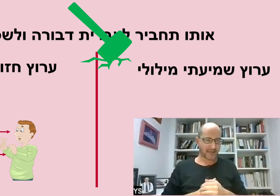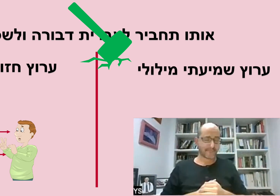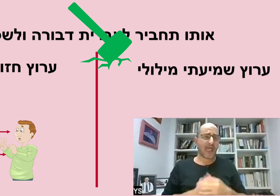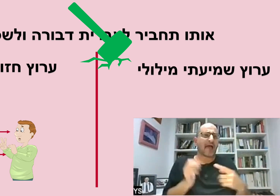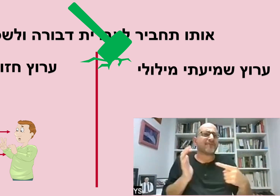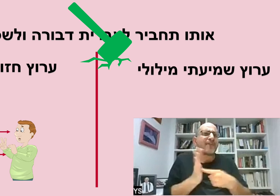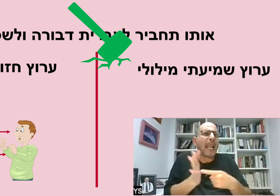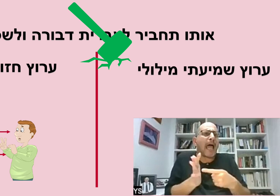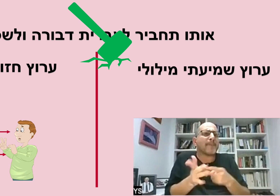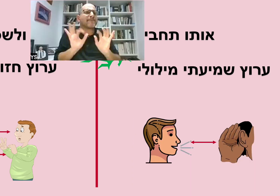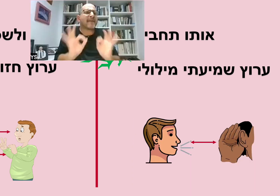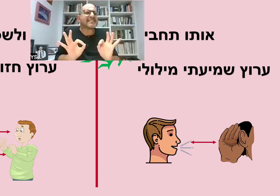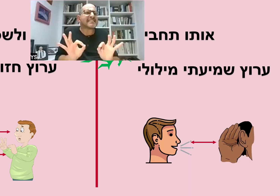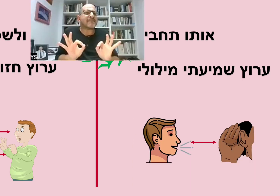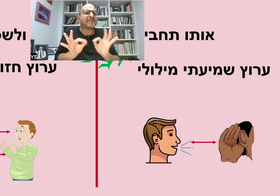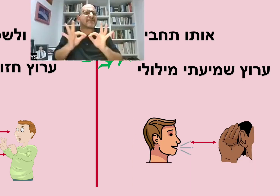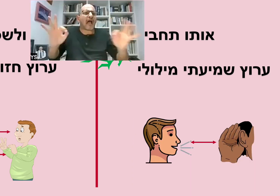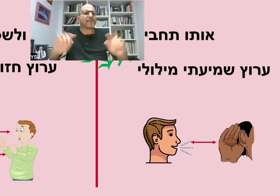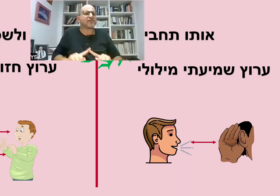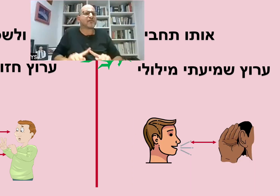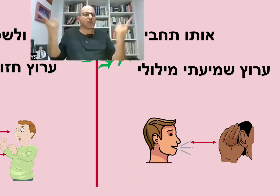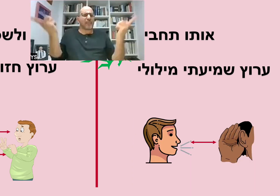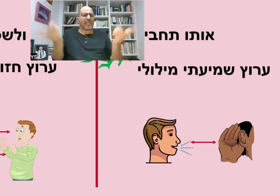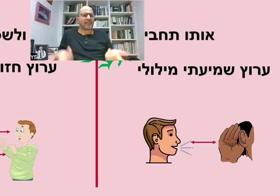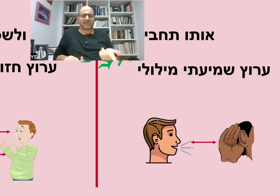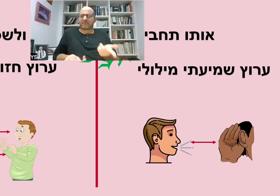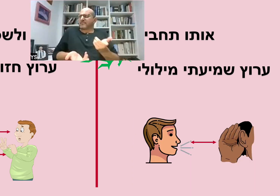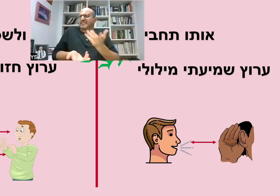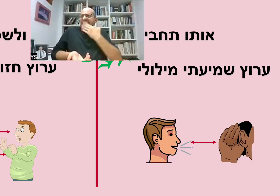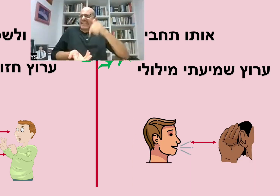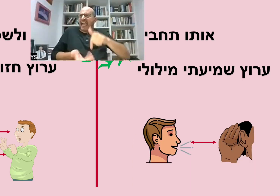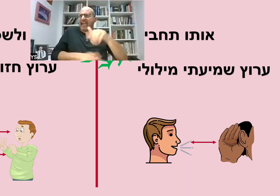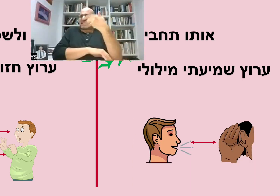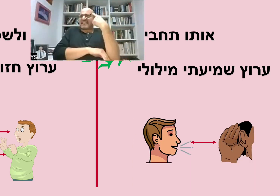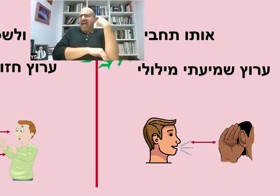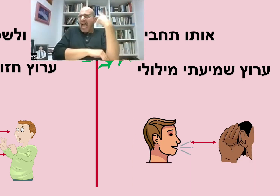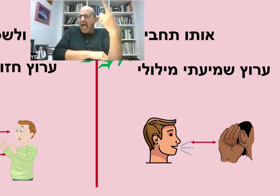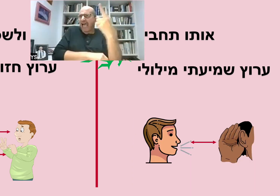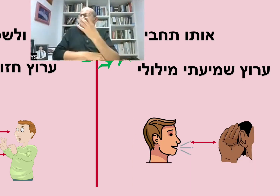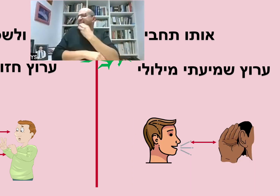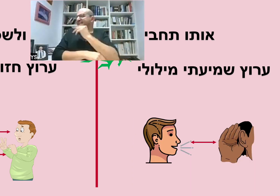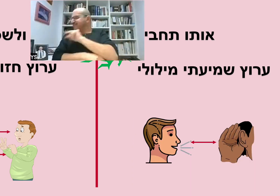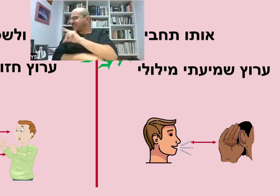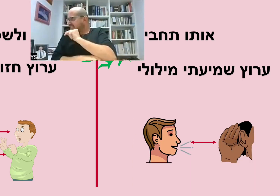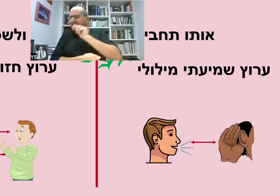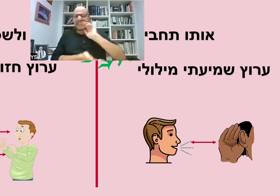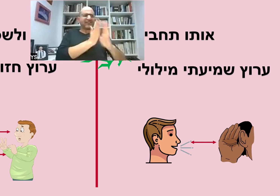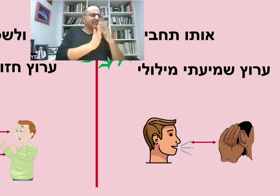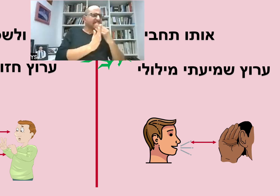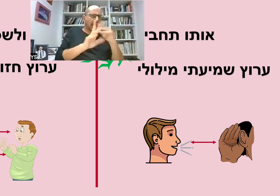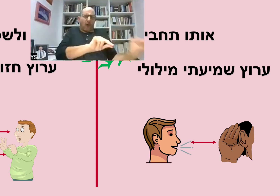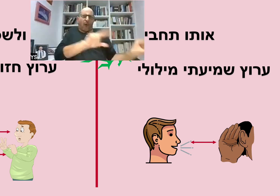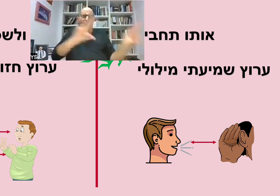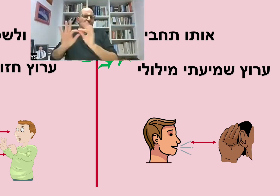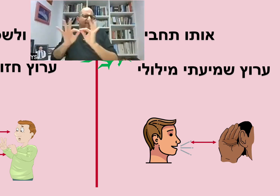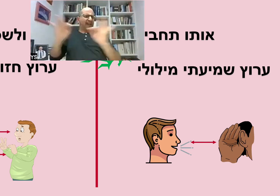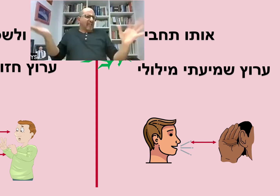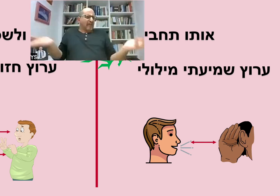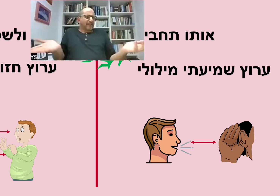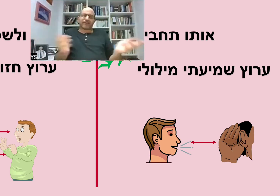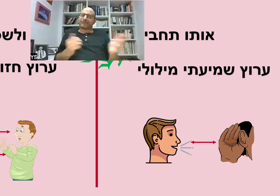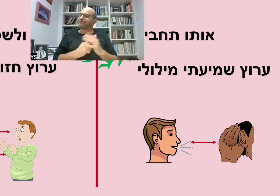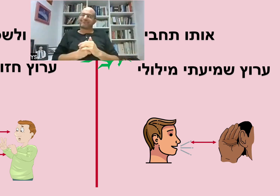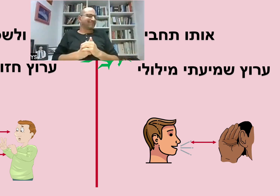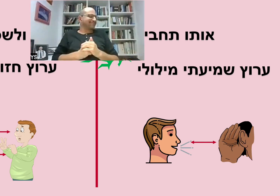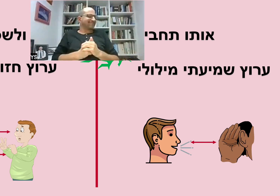עם המשפטי שאלה. ולמה בעצם התחביר הוא שונה? הרי זה ישראל, אנחנו במדינה אחת, שפה אחת, בעצם זה